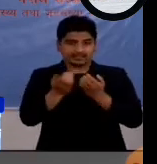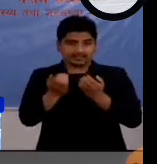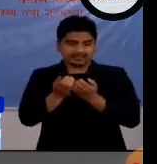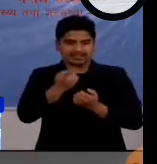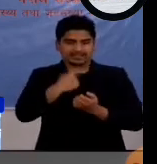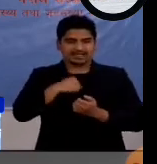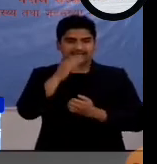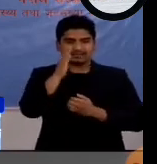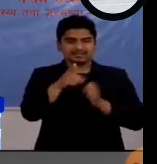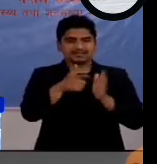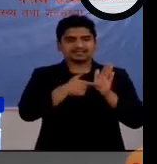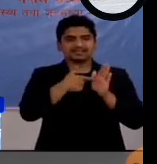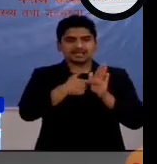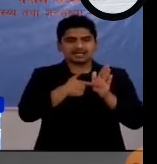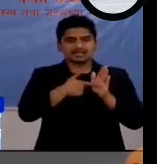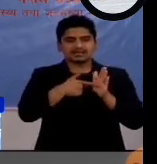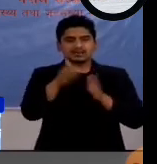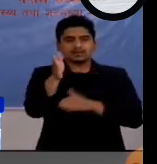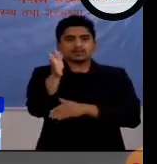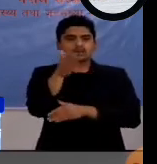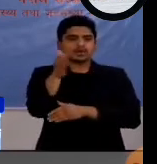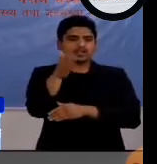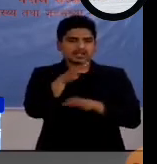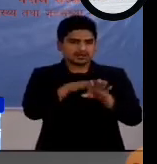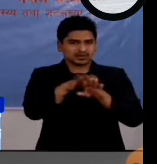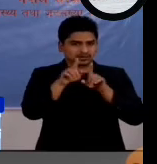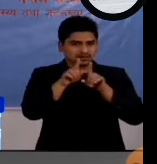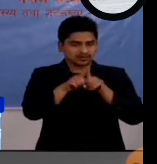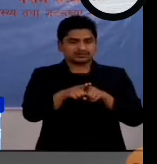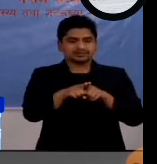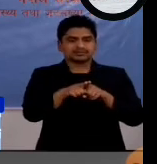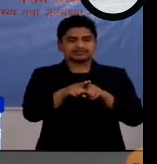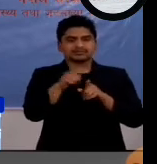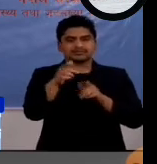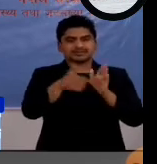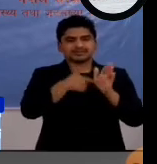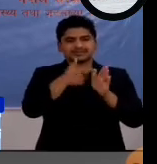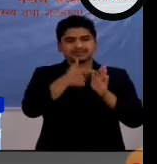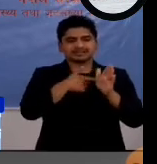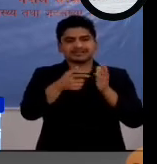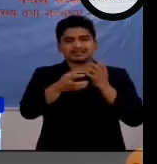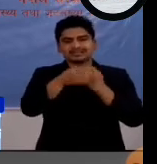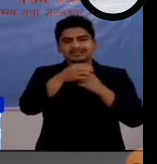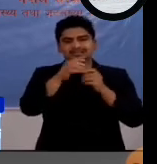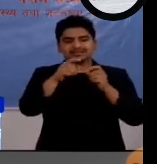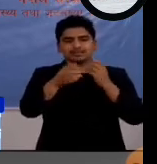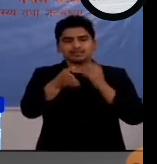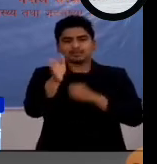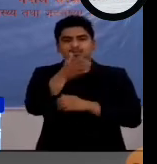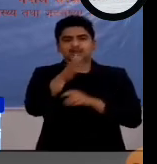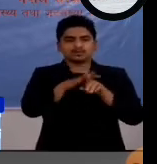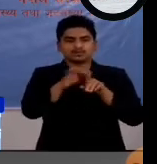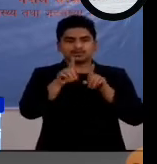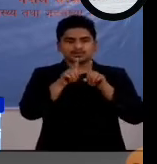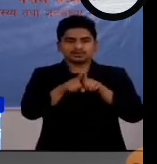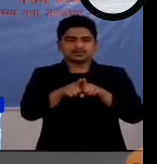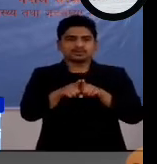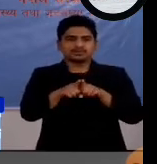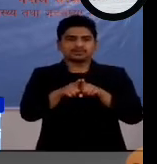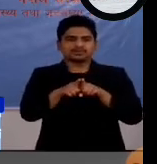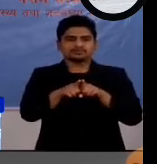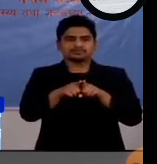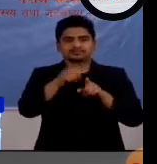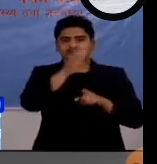त्यसैगरी हामीले सार्कका मन्त्रीज्यूहरूसँग, सार्क रिजनका देशका मन्त्रीज्यूहरूसँग, सेरो